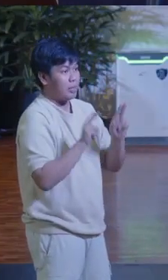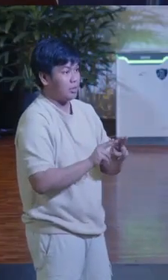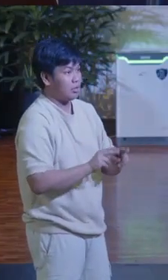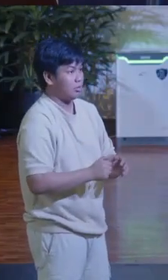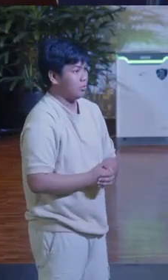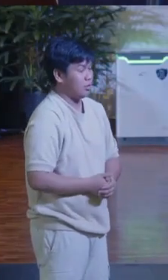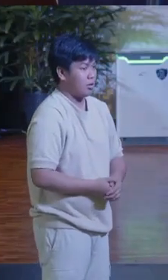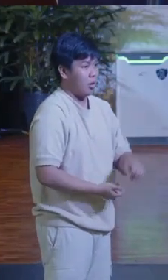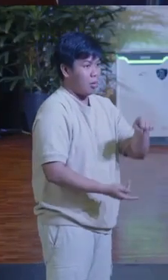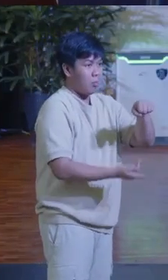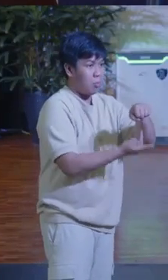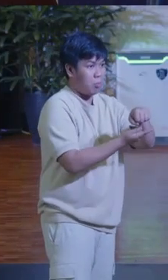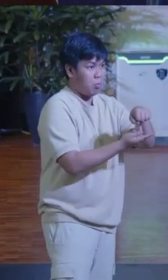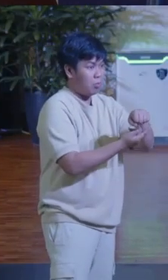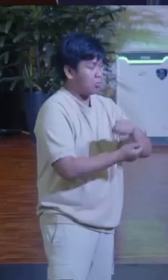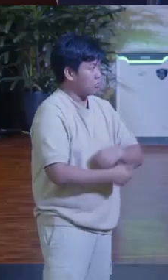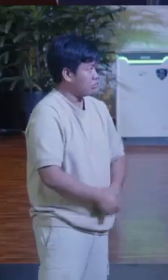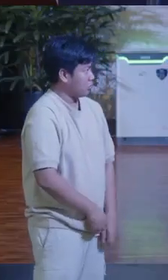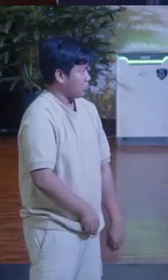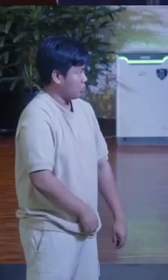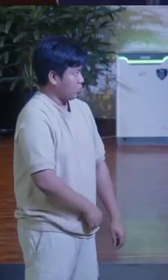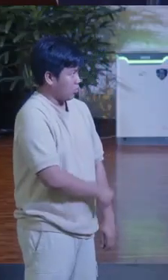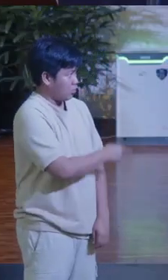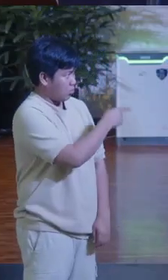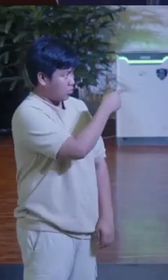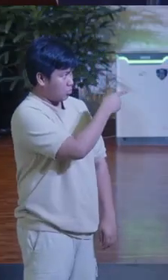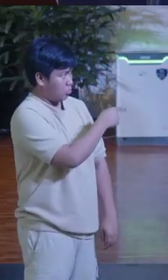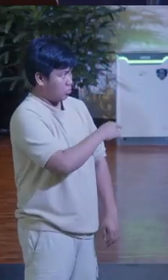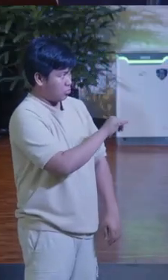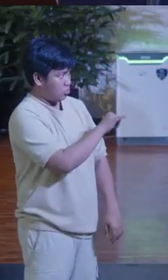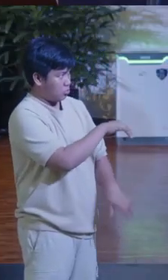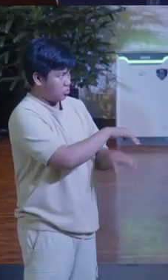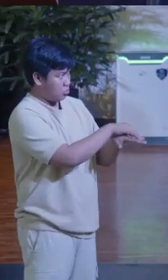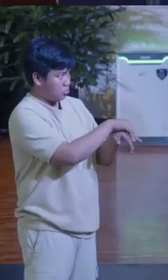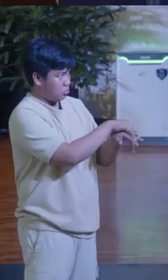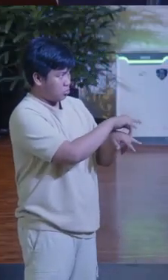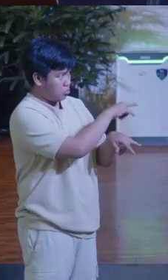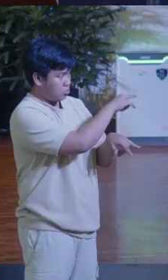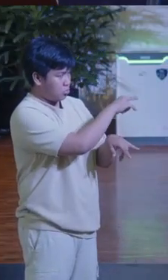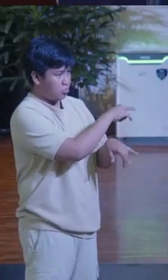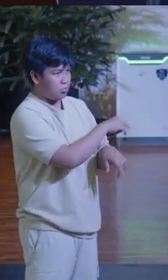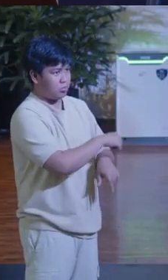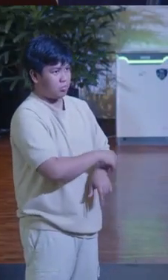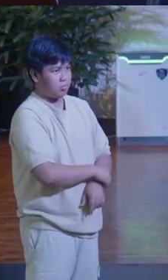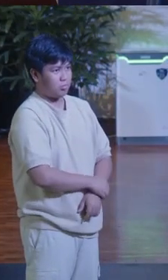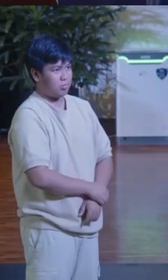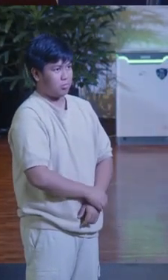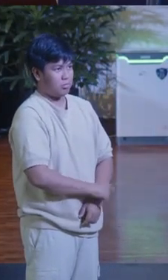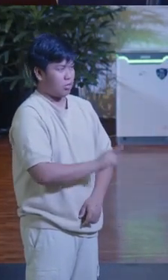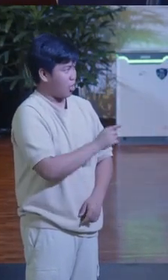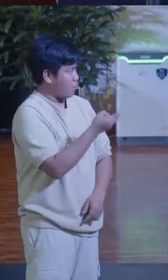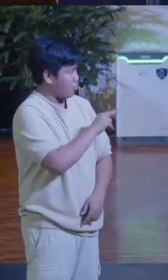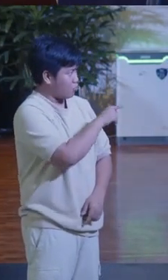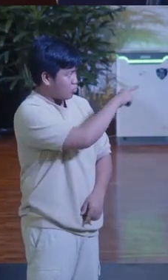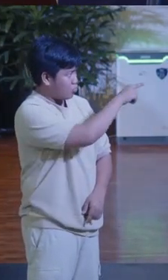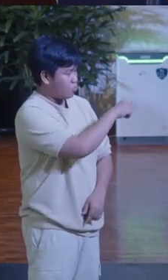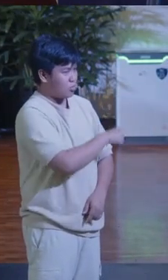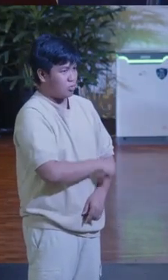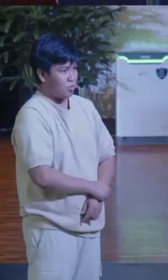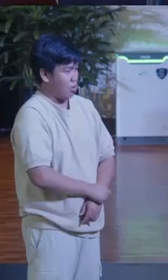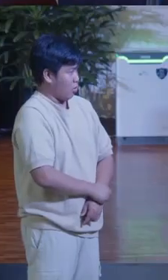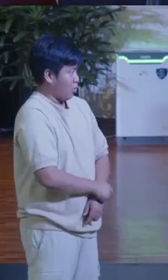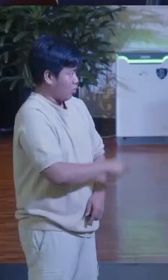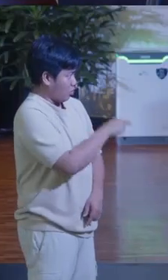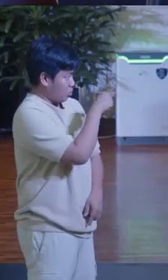Pablo, para kang nakikisama dyan sa mga Judaizer na yan, na nagtuturo na kailangan